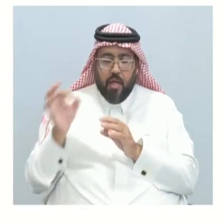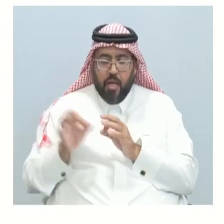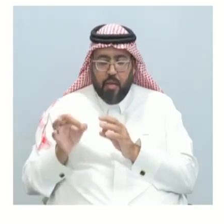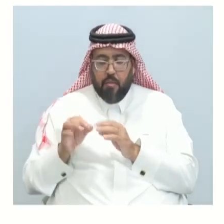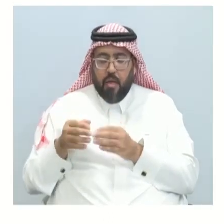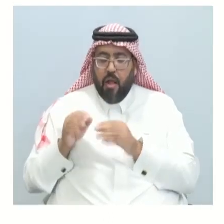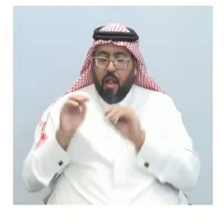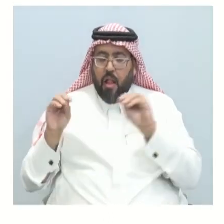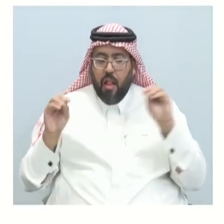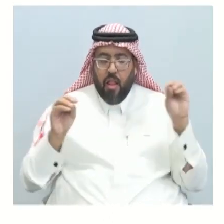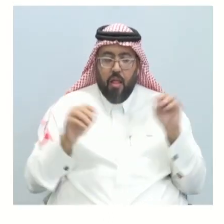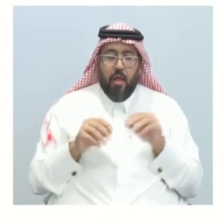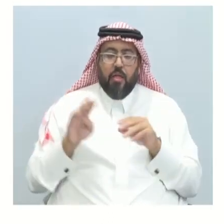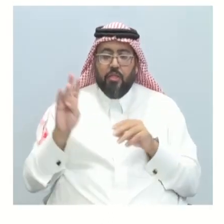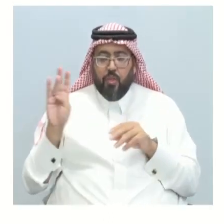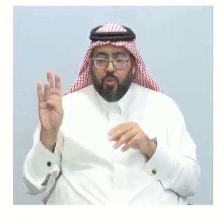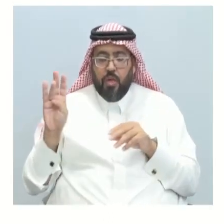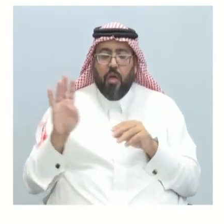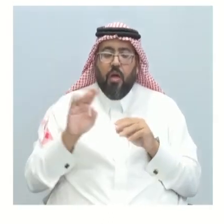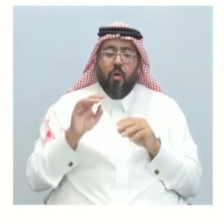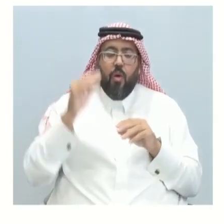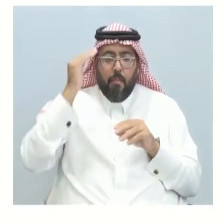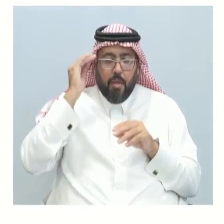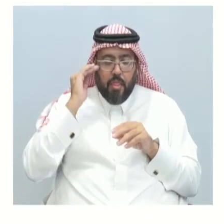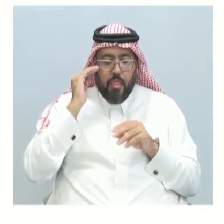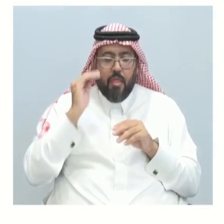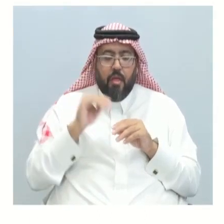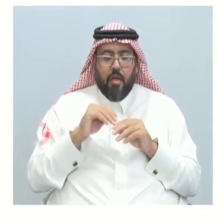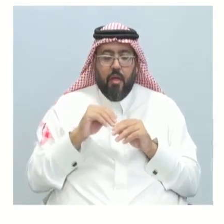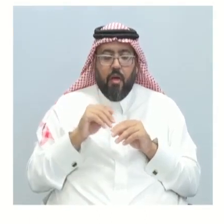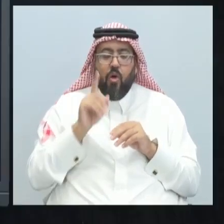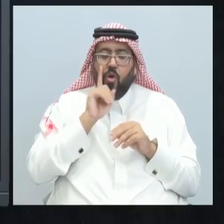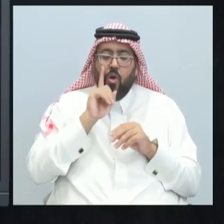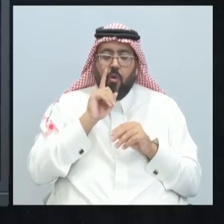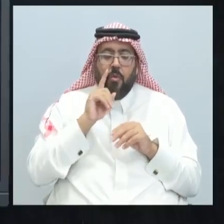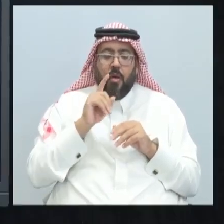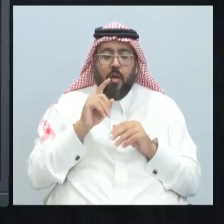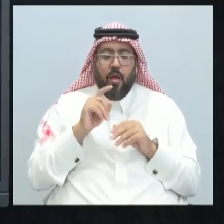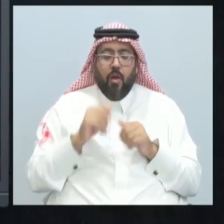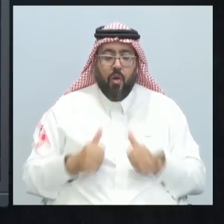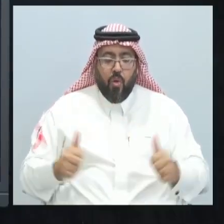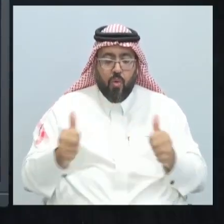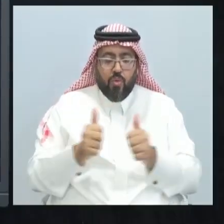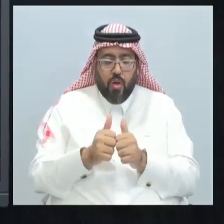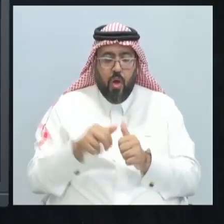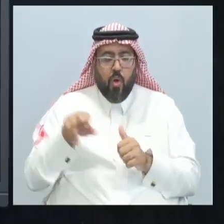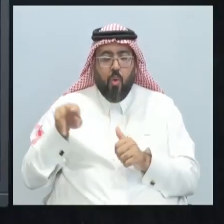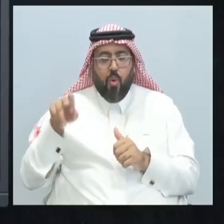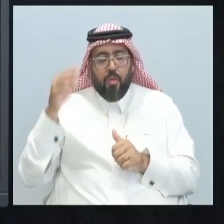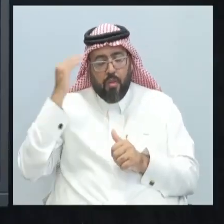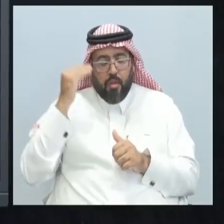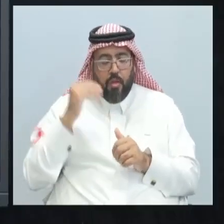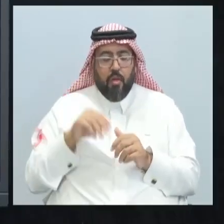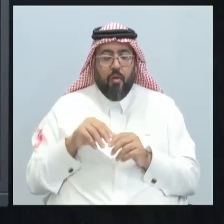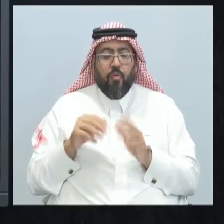الناس اليك من الزوجه وكذلك البنت وكذلك الام وكذلك الاخت الخلق